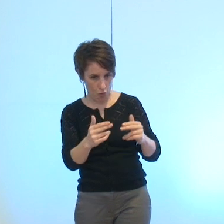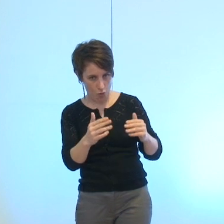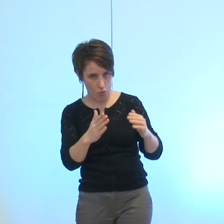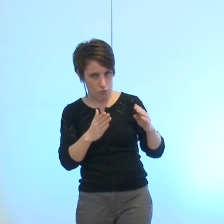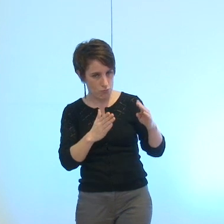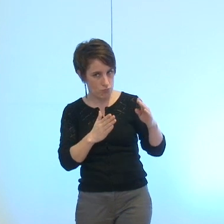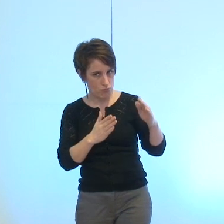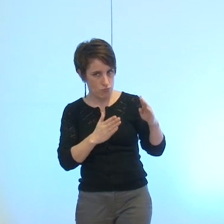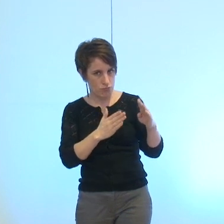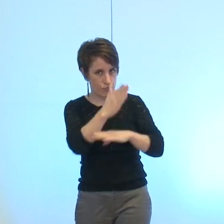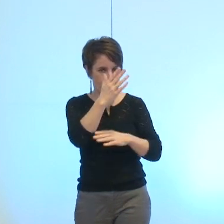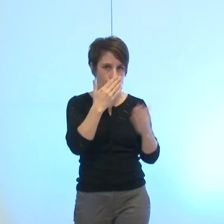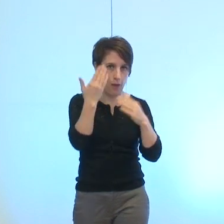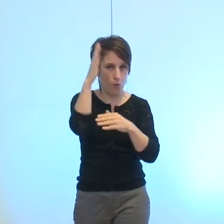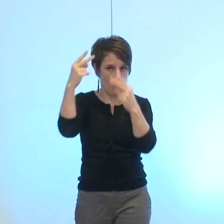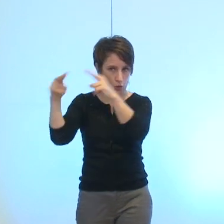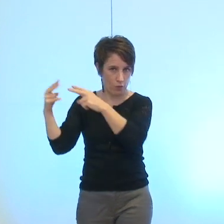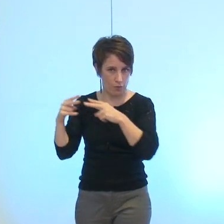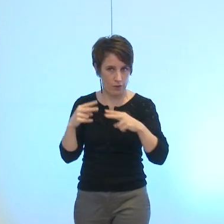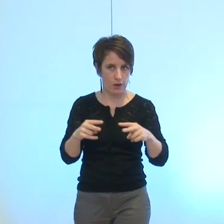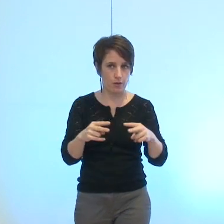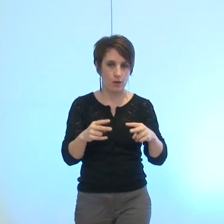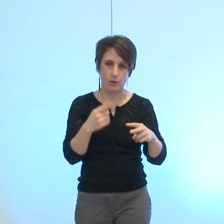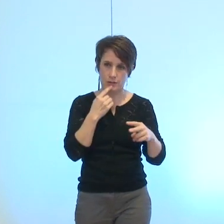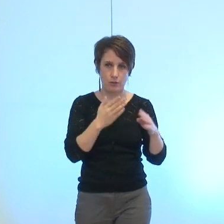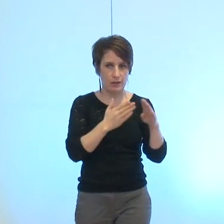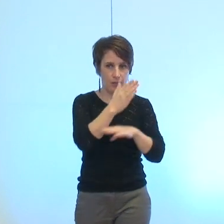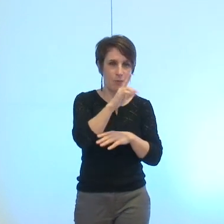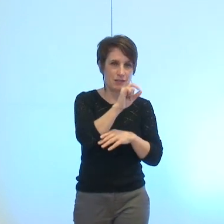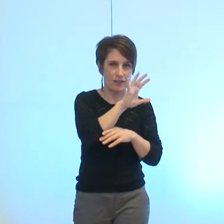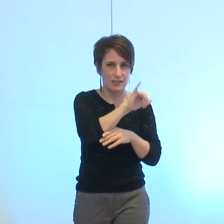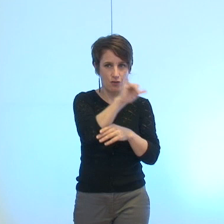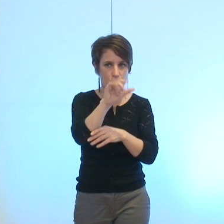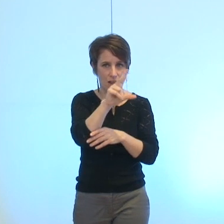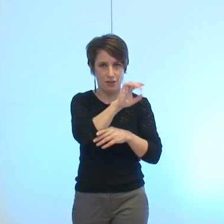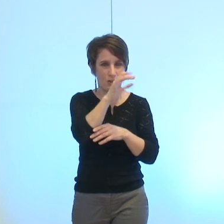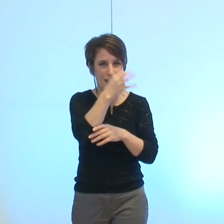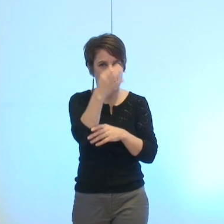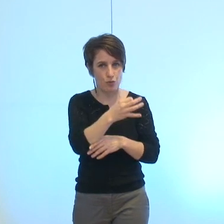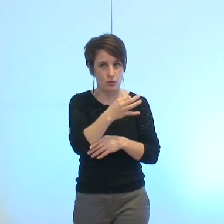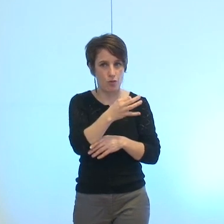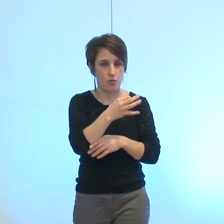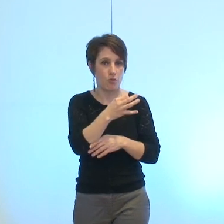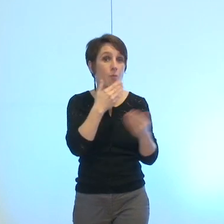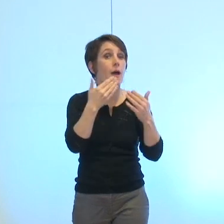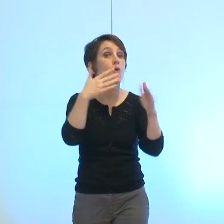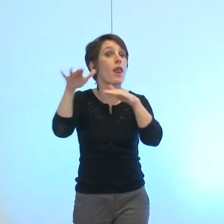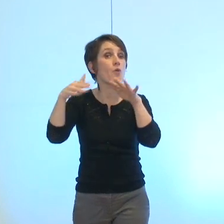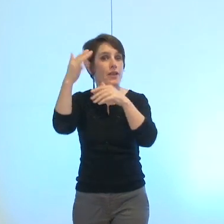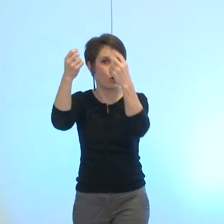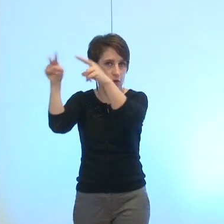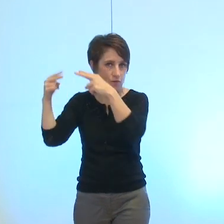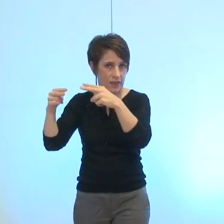des des des normes qui sont pris entre 25 et 35 % des de la moyenne de de la strat